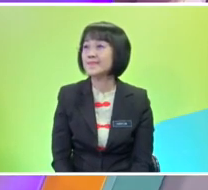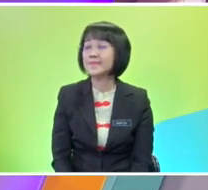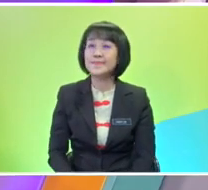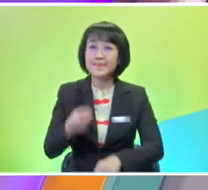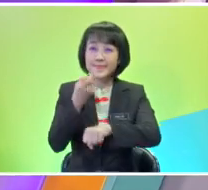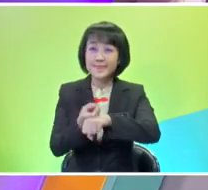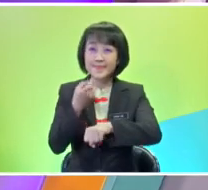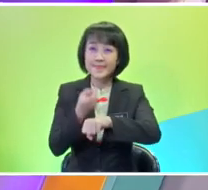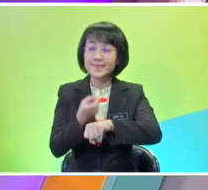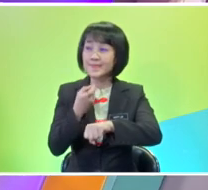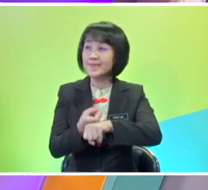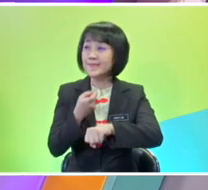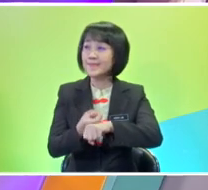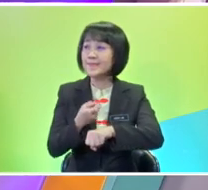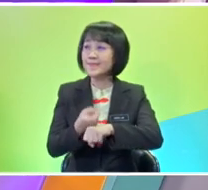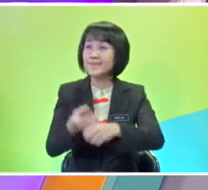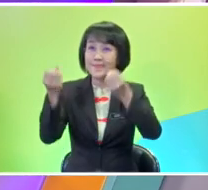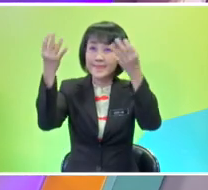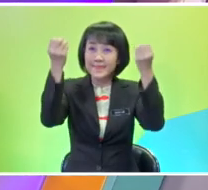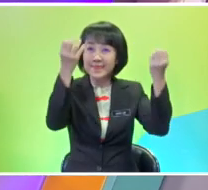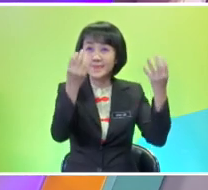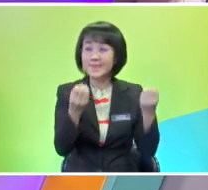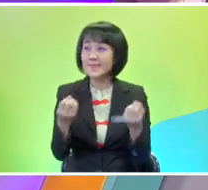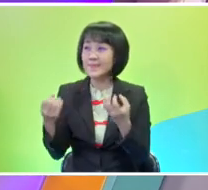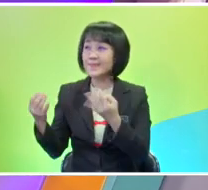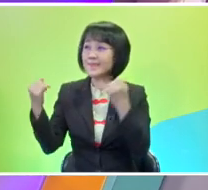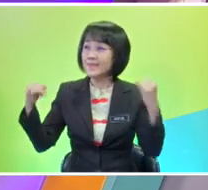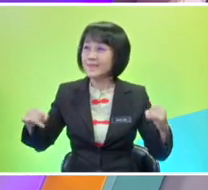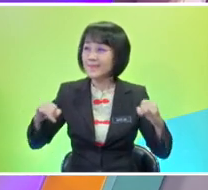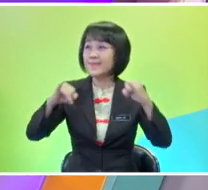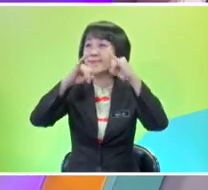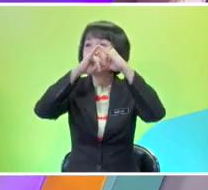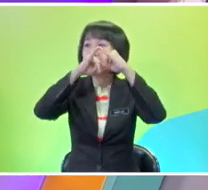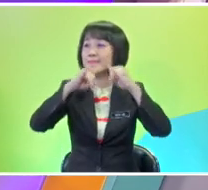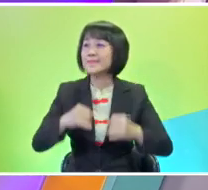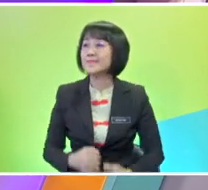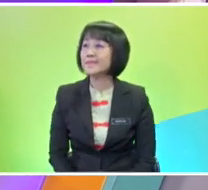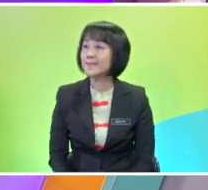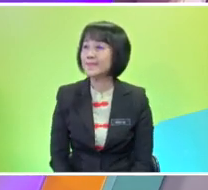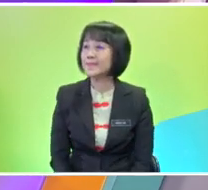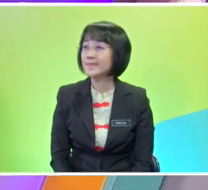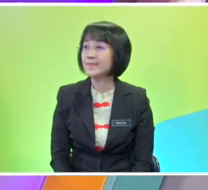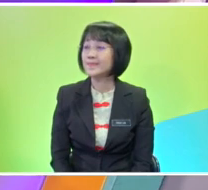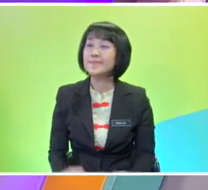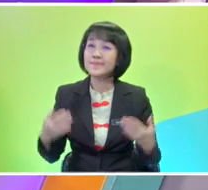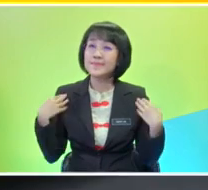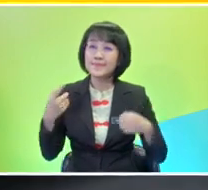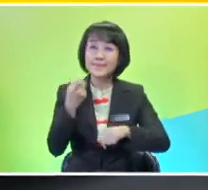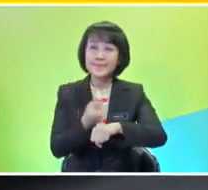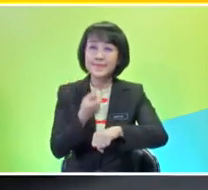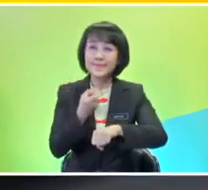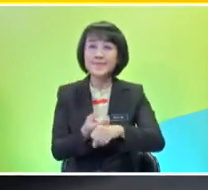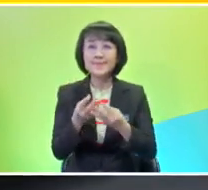kita hias kita punya ikan nah oke Bukunya ada siput di